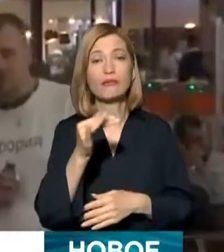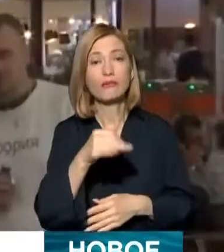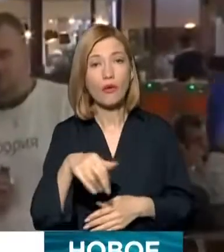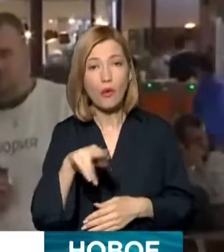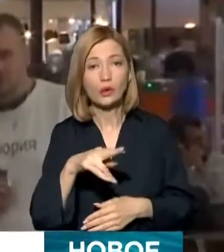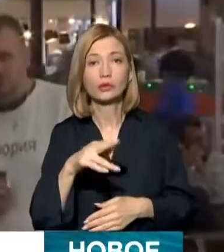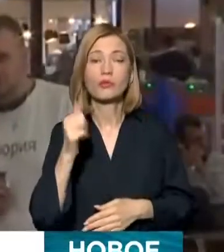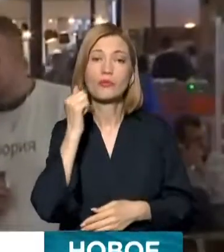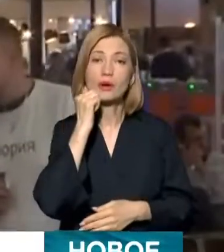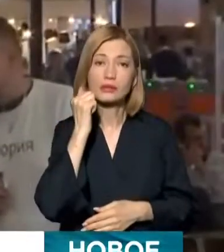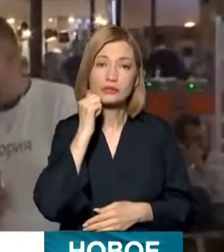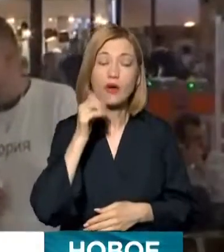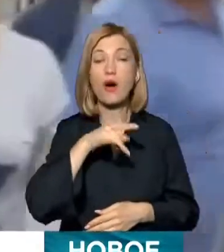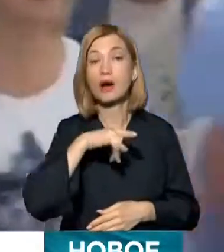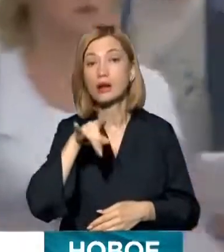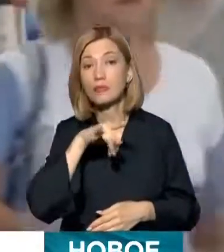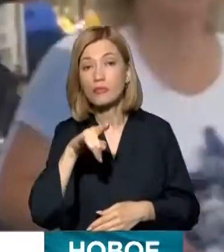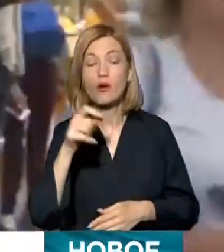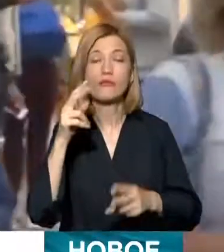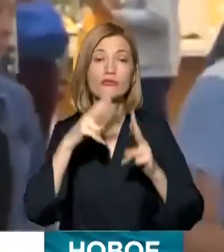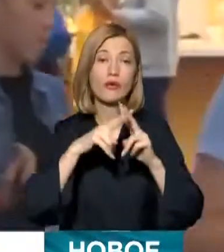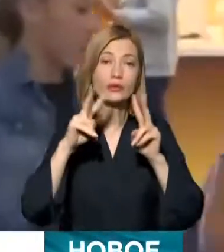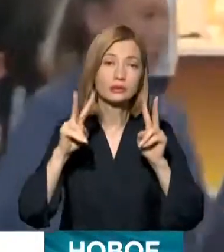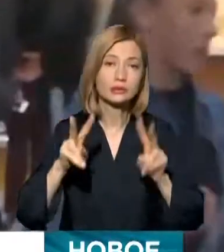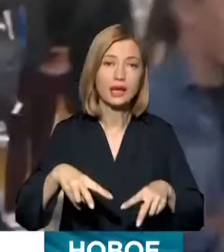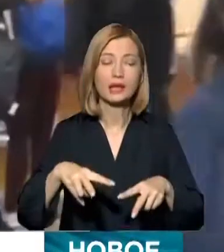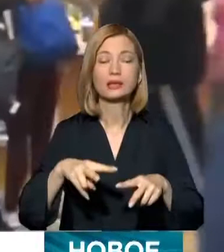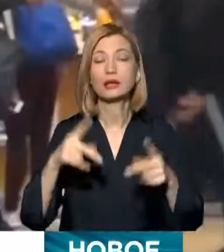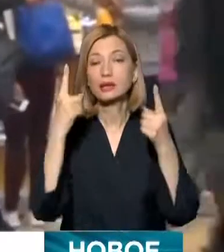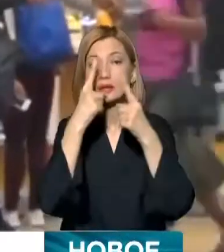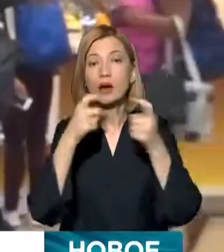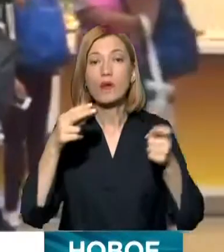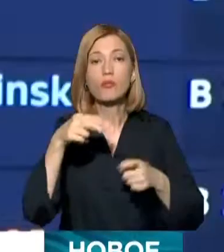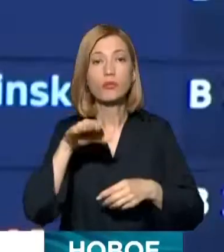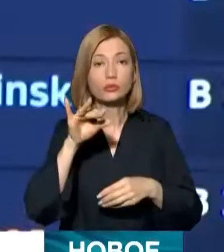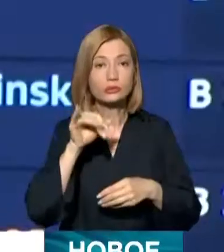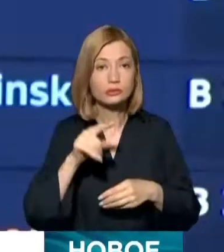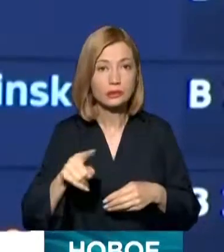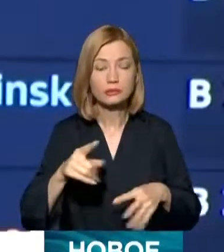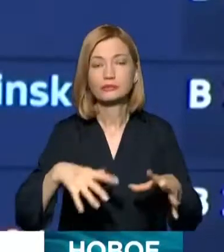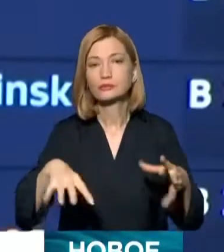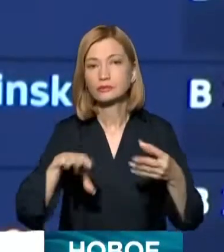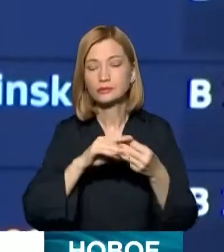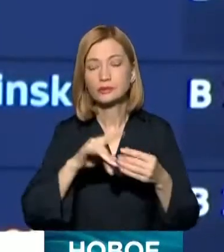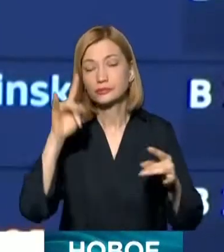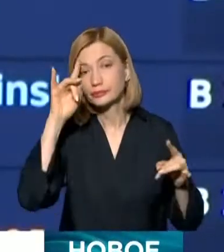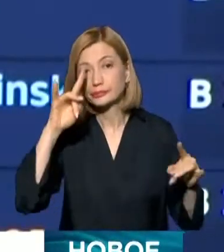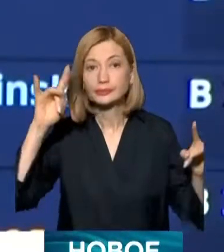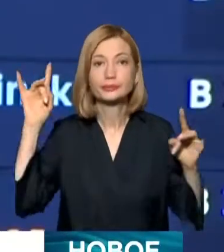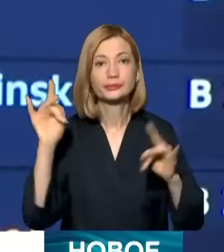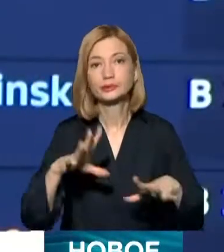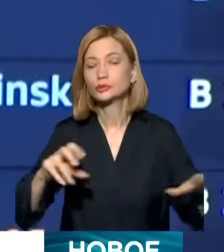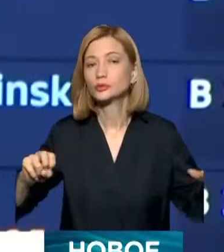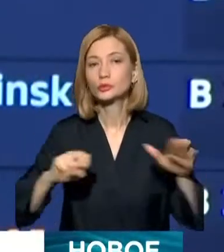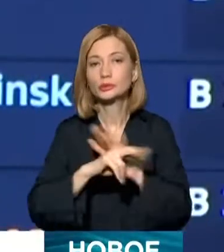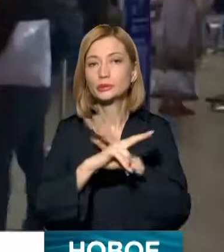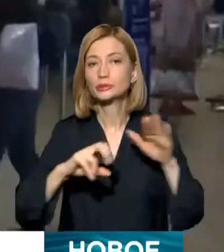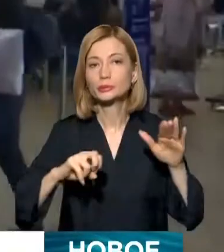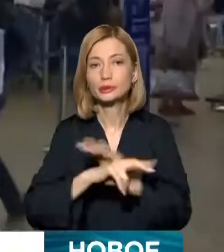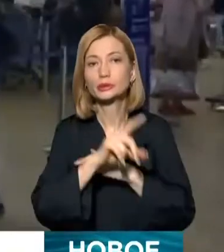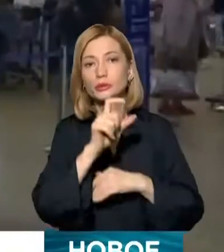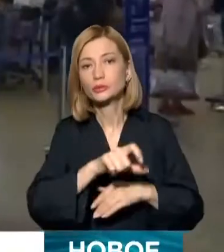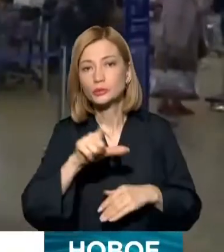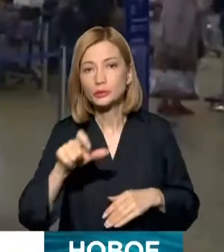бирже, но и в московских аэропортах и вокзалах. Заявление Владимира Путина стало своеобразным сигналом к бегству из страны многих